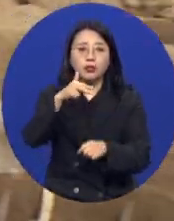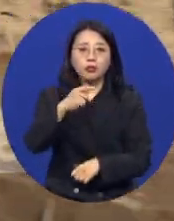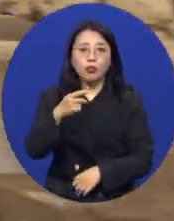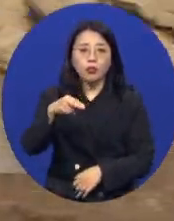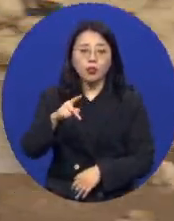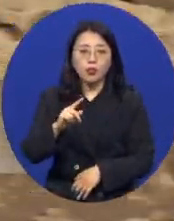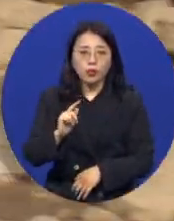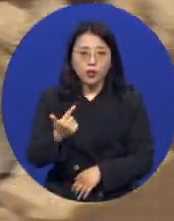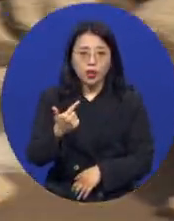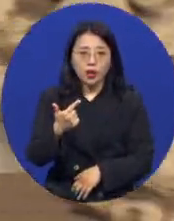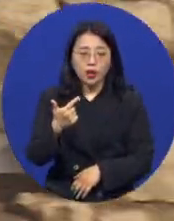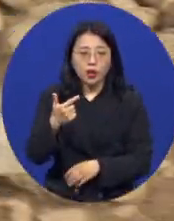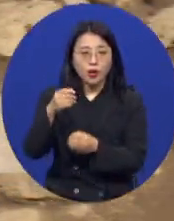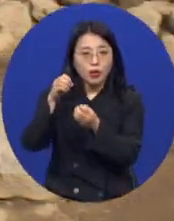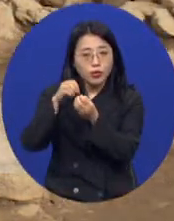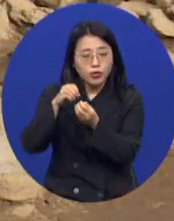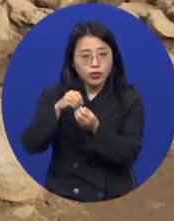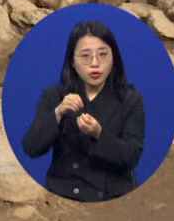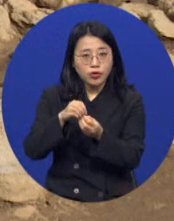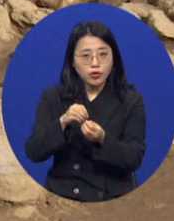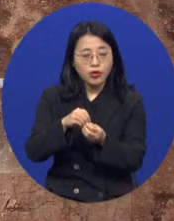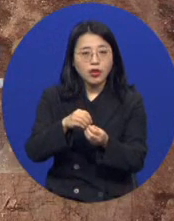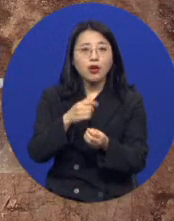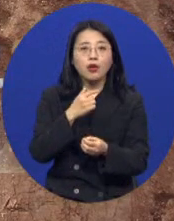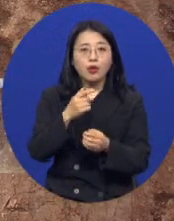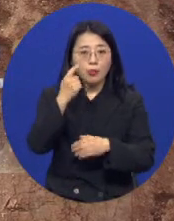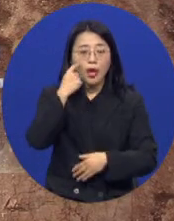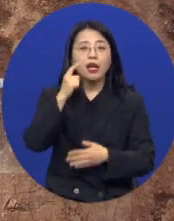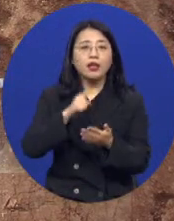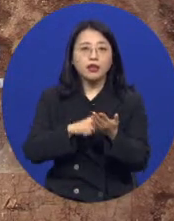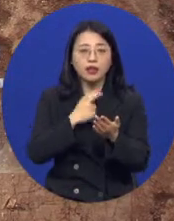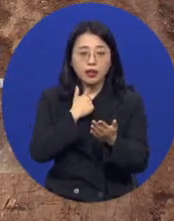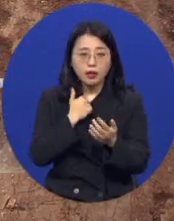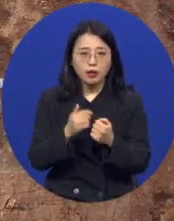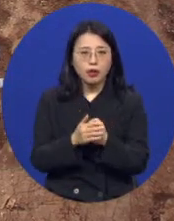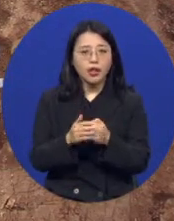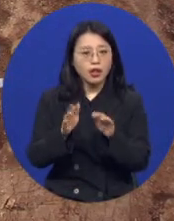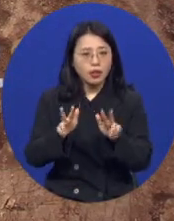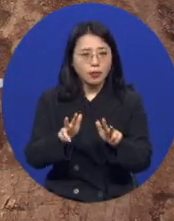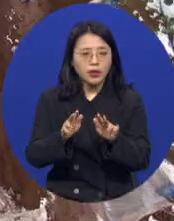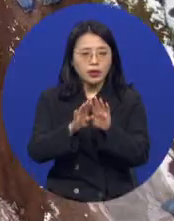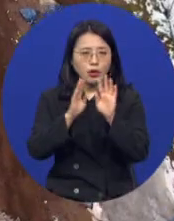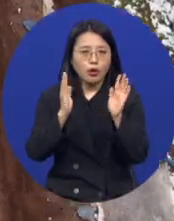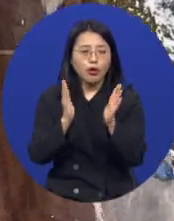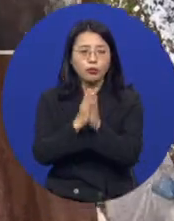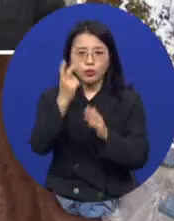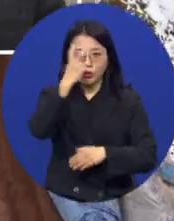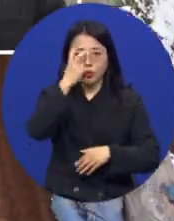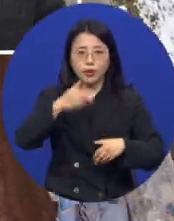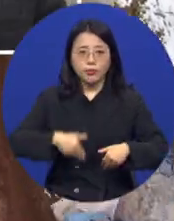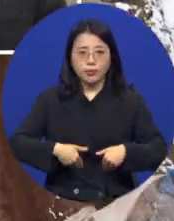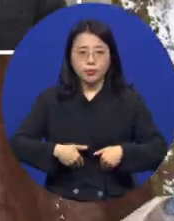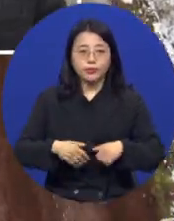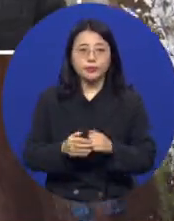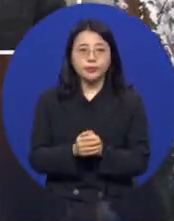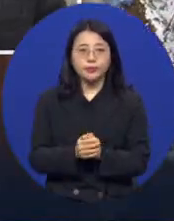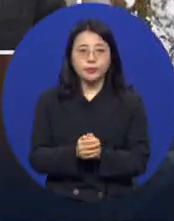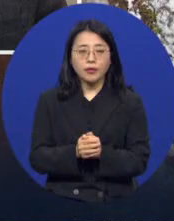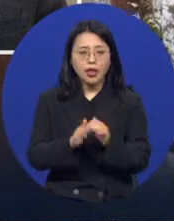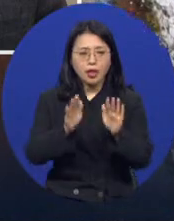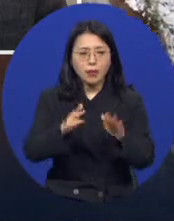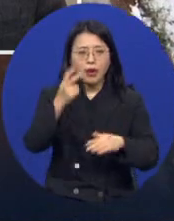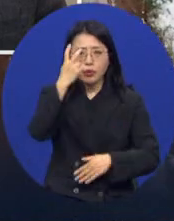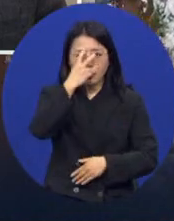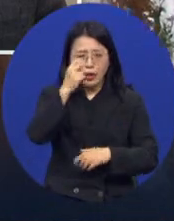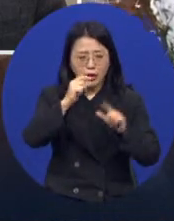유적 두 곳이 발굴돼 전체 규모를 파악하기 위한 추가 조사가 필요해 보입니다. 그래서 현재 조사는